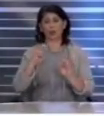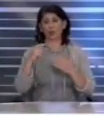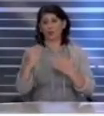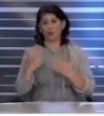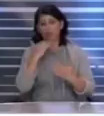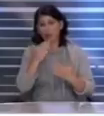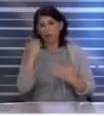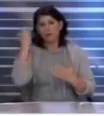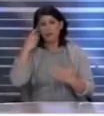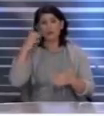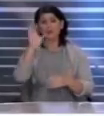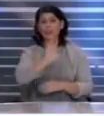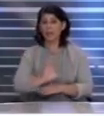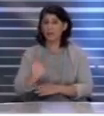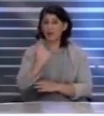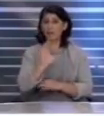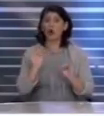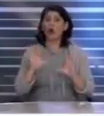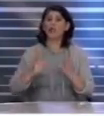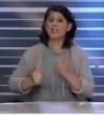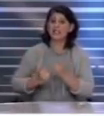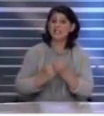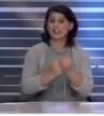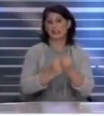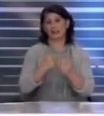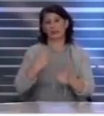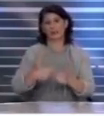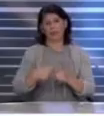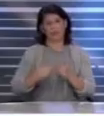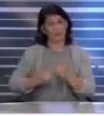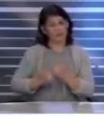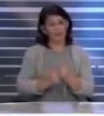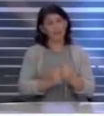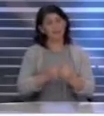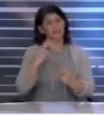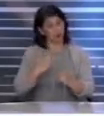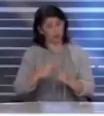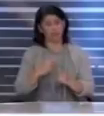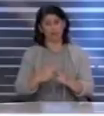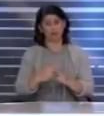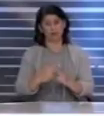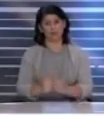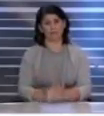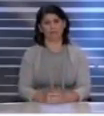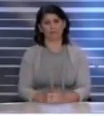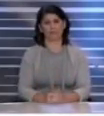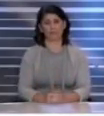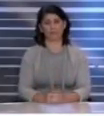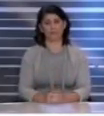μπορώ να φανταστώ εγώ την Ευρώπη χωρίς την στήριξη της Ελλάδας. Στήριξη κρίσιμη.